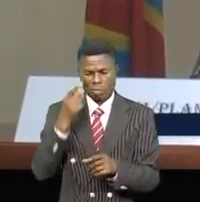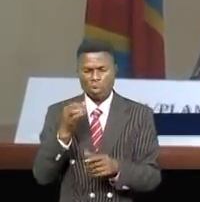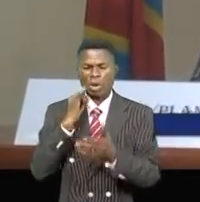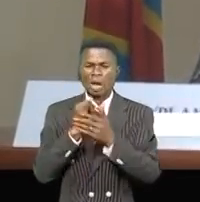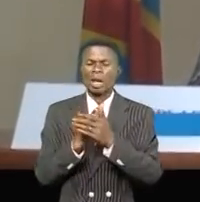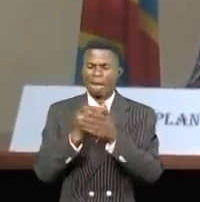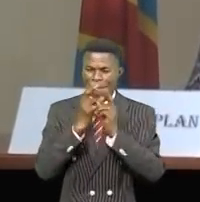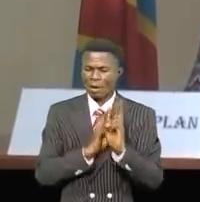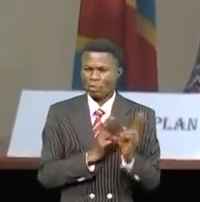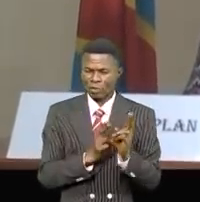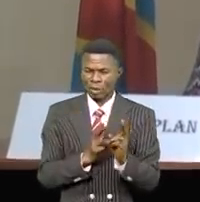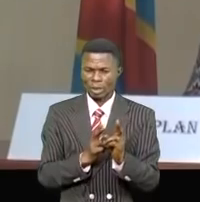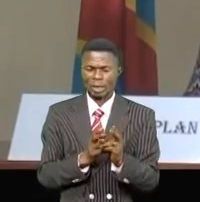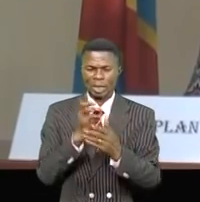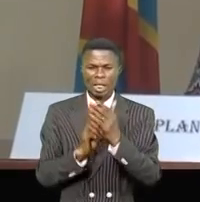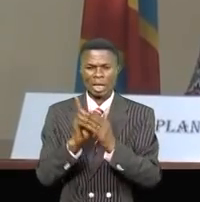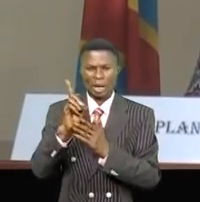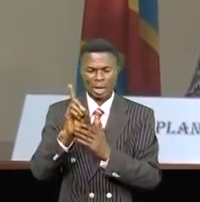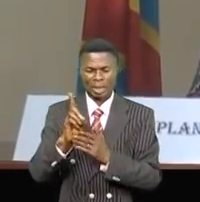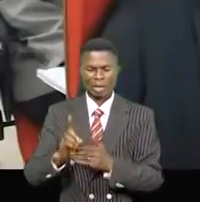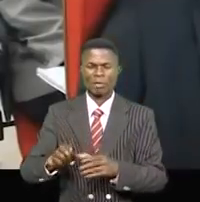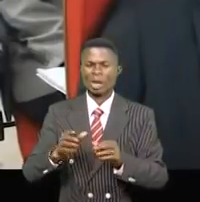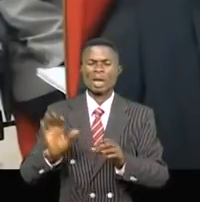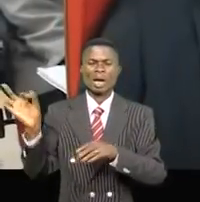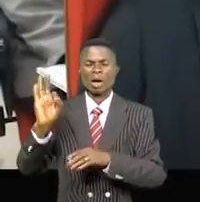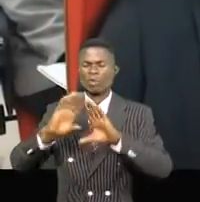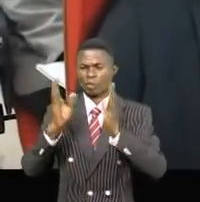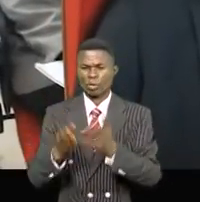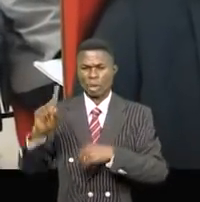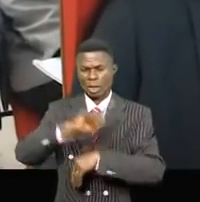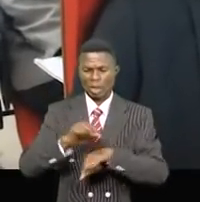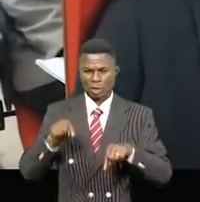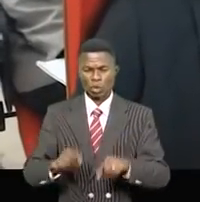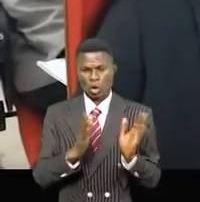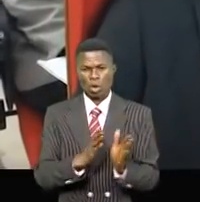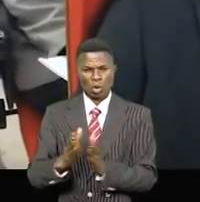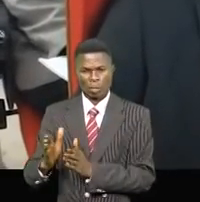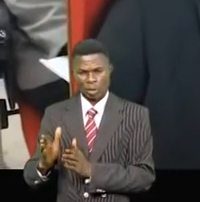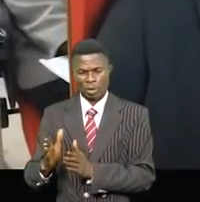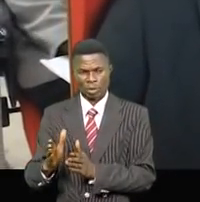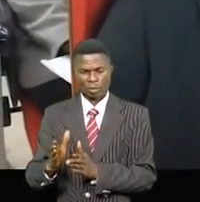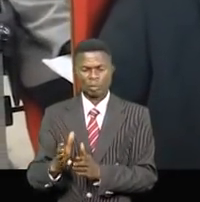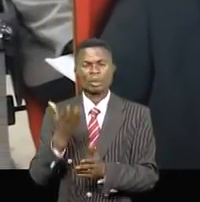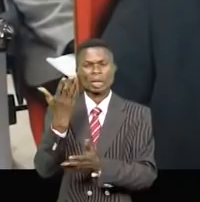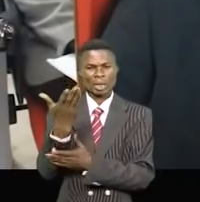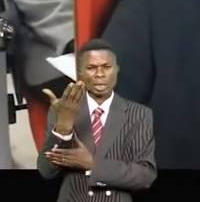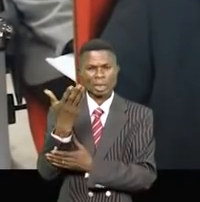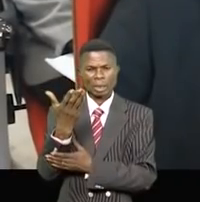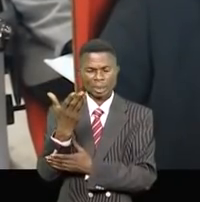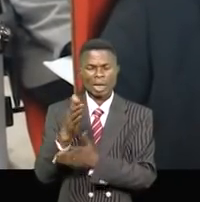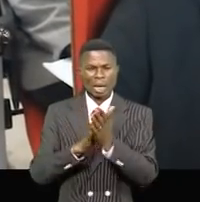de notre environnement naturel. Cette journée se veut donc un appel à